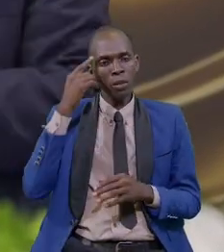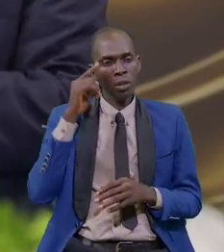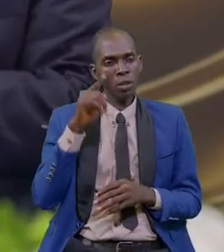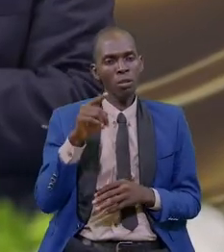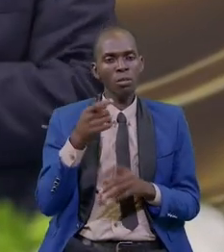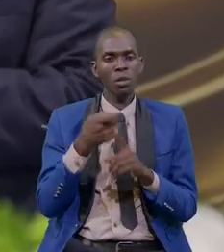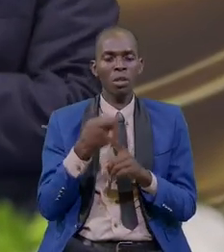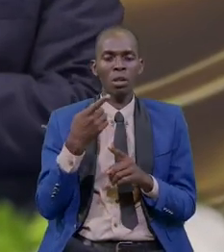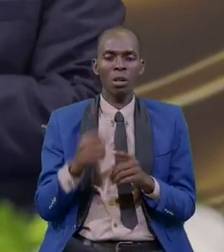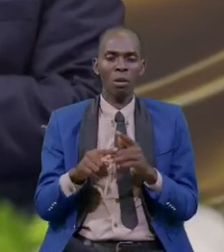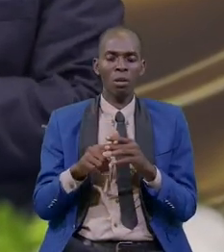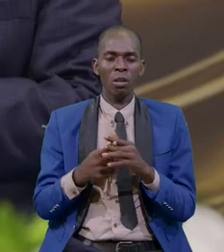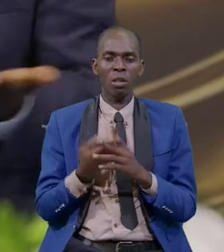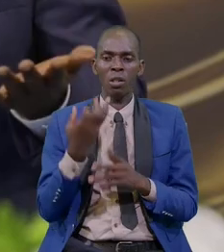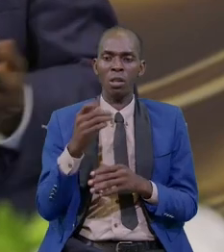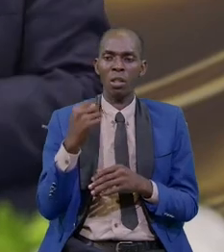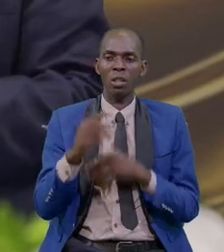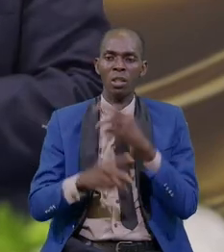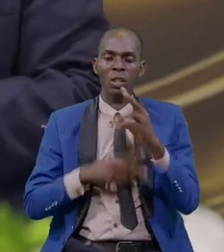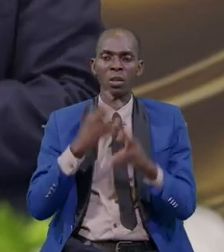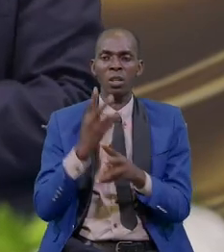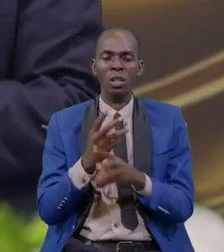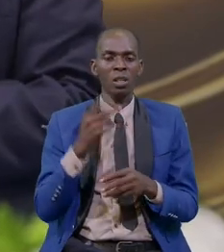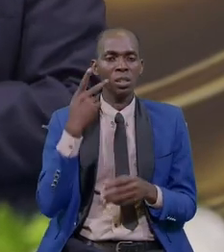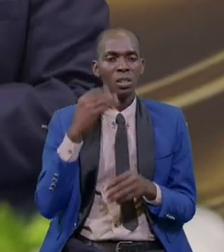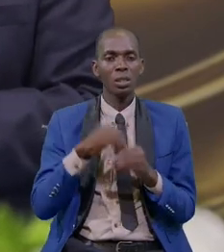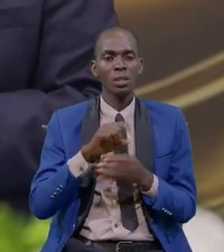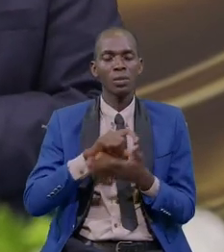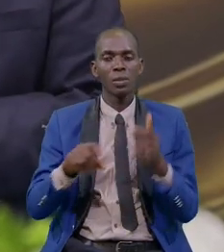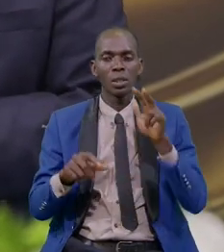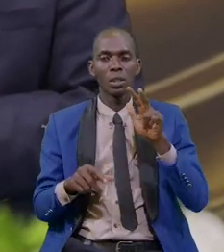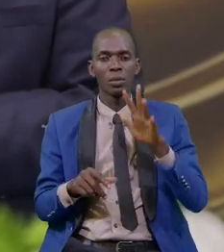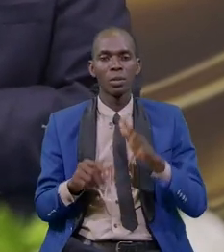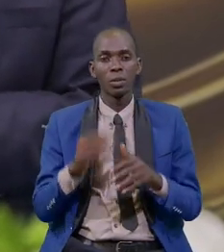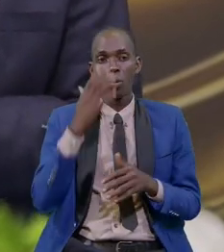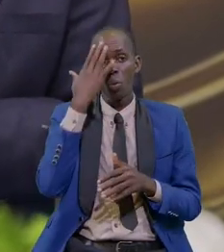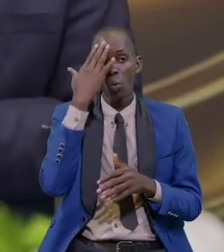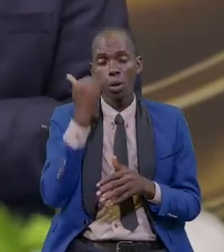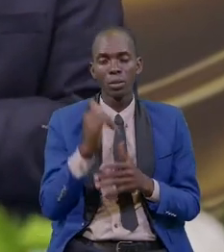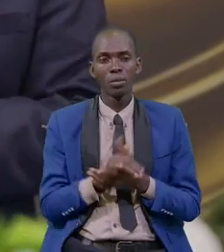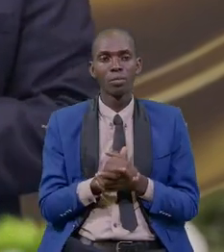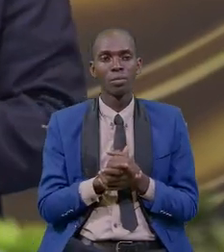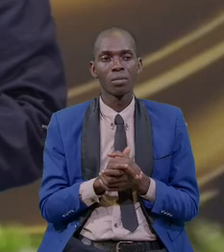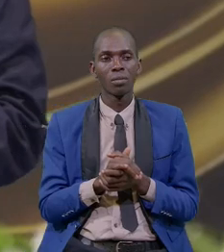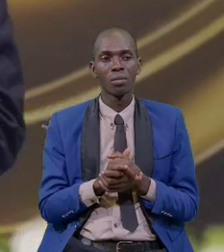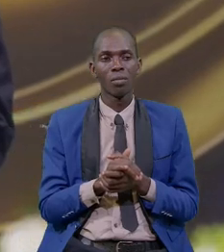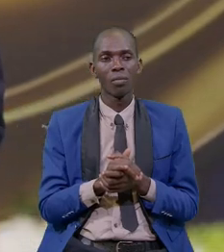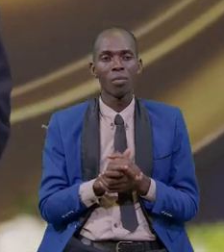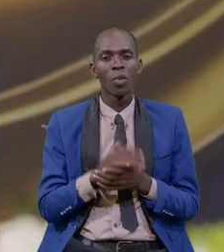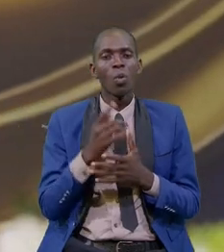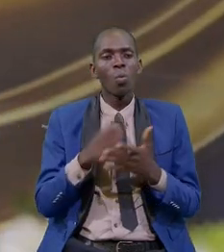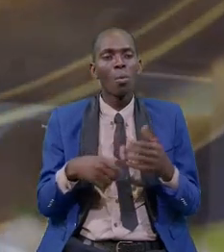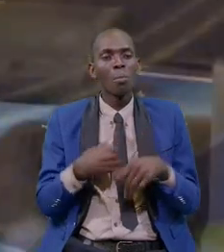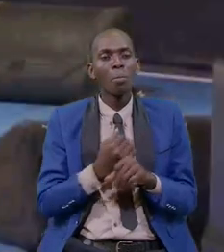préparé dès la fondation du monde. 35. Pourquoi? Qu'est-ce qui les a qualifiés